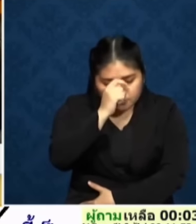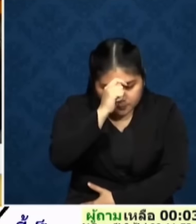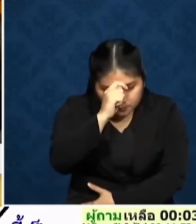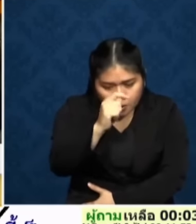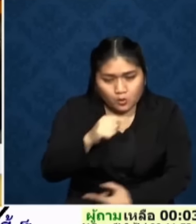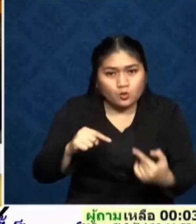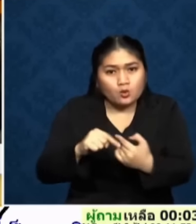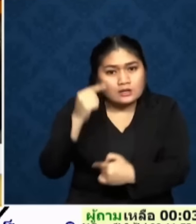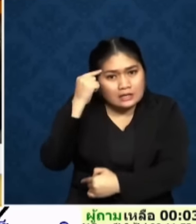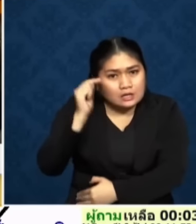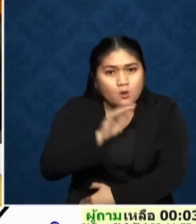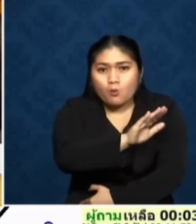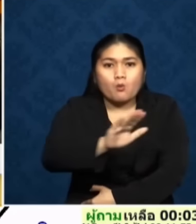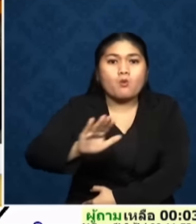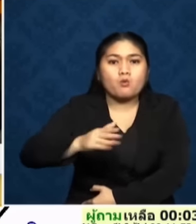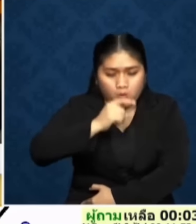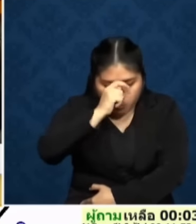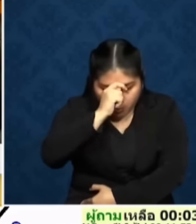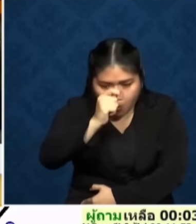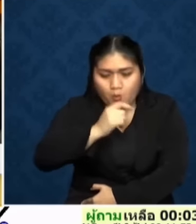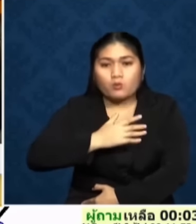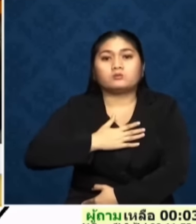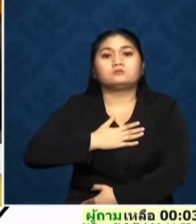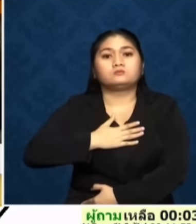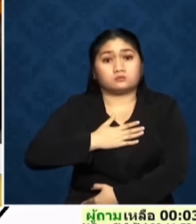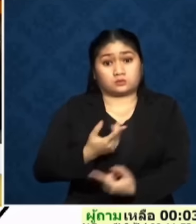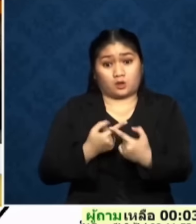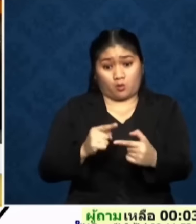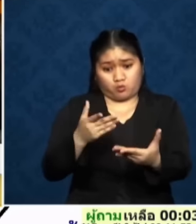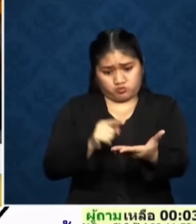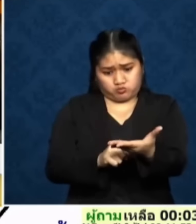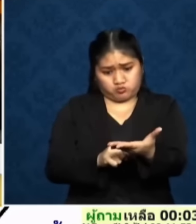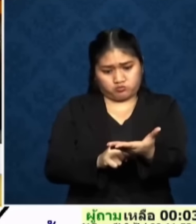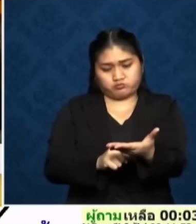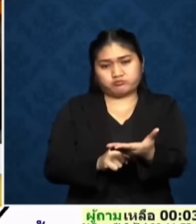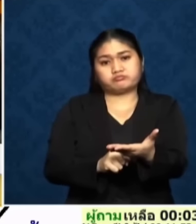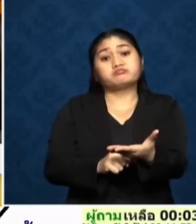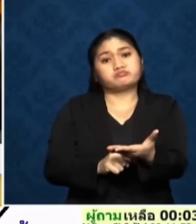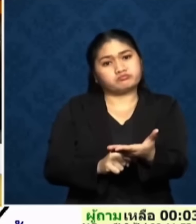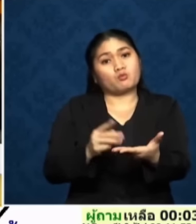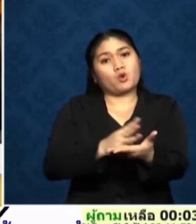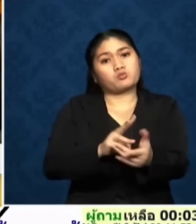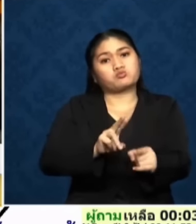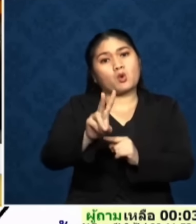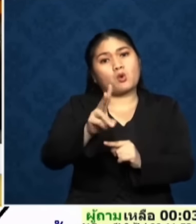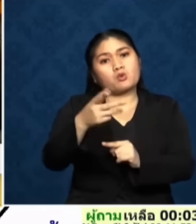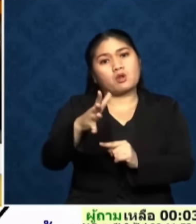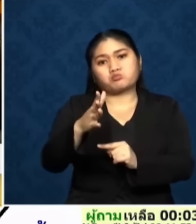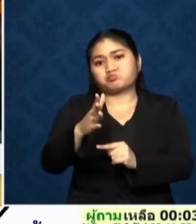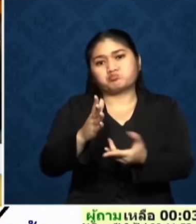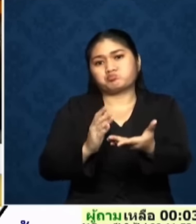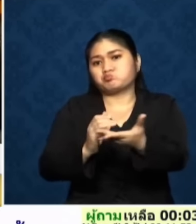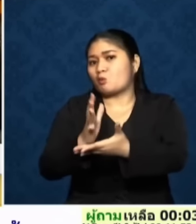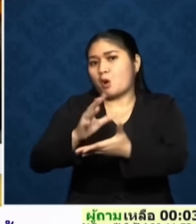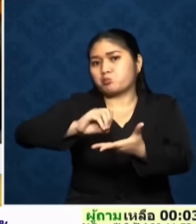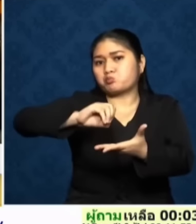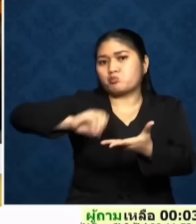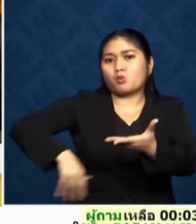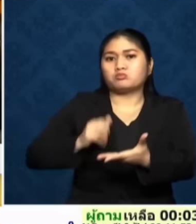ความคิดเห็นท่านเสร็จแล้วผลมันก็ออกมาชัดเจนผ่านไปได้วาระสองเสร็จแล้วมันก็ไม่ผ่านมันก็ตก